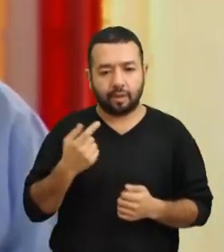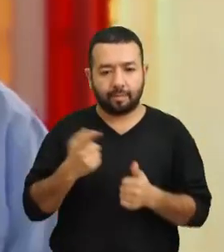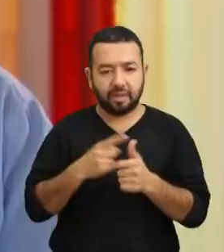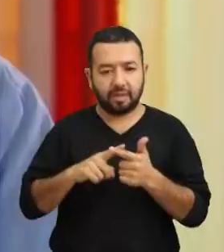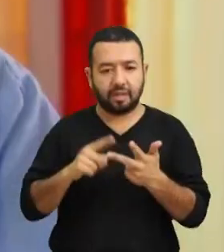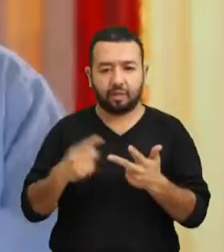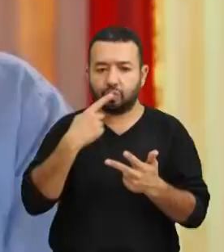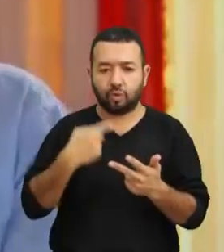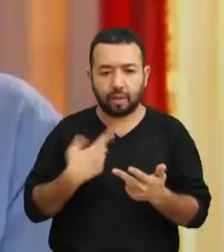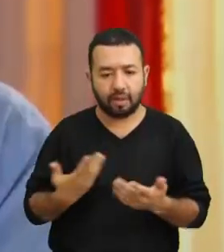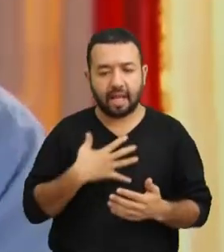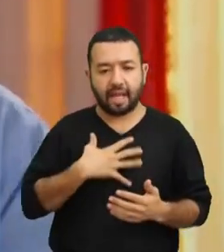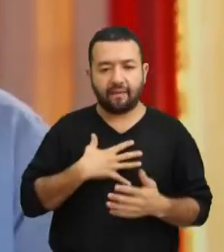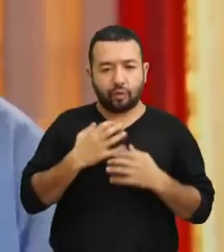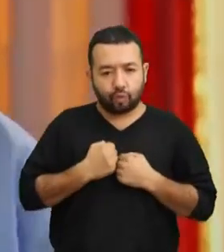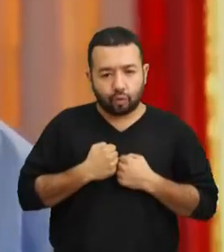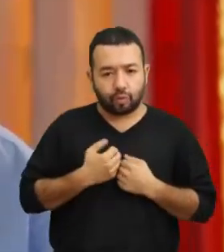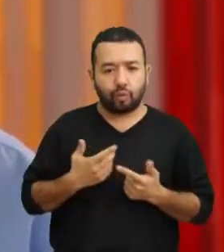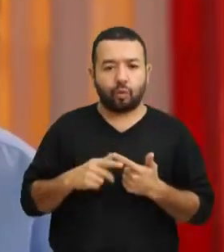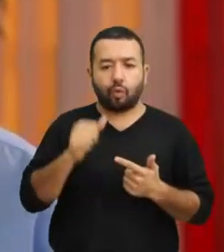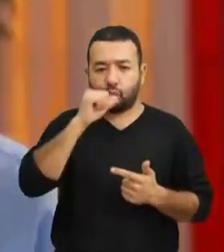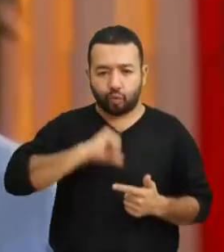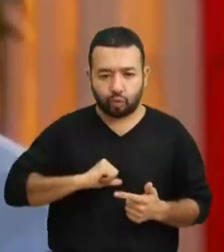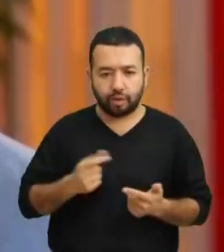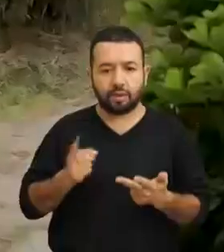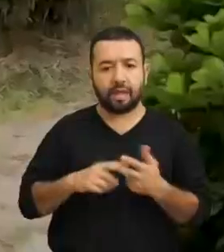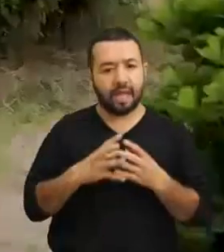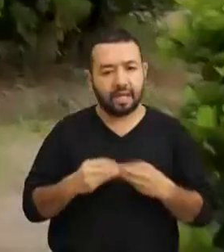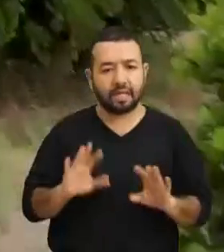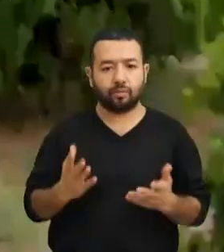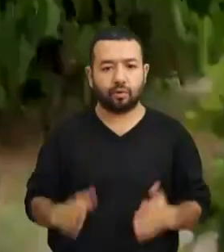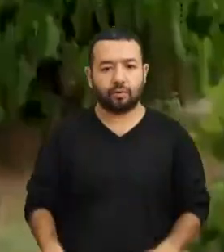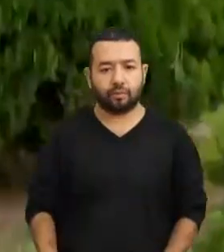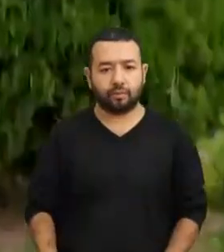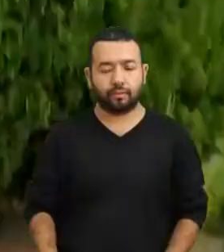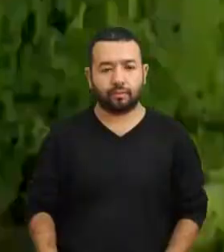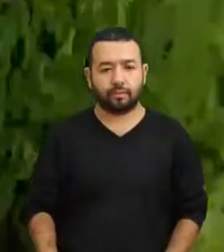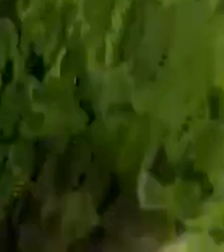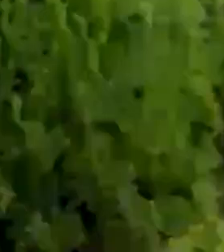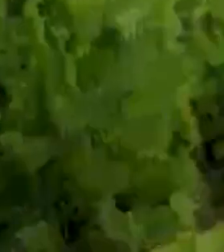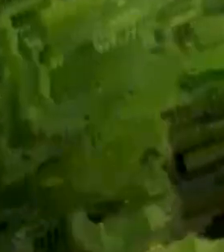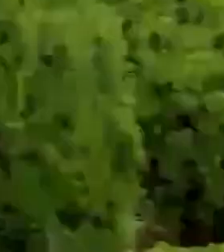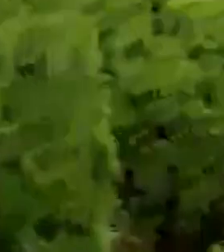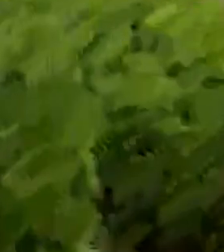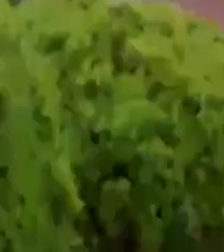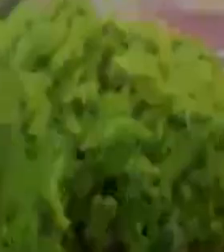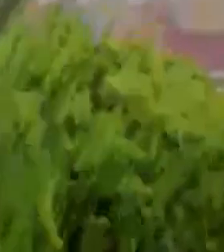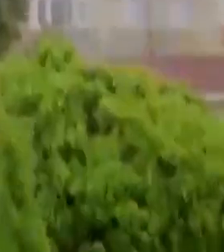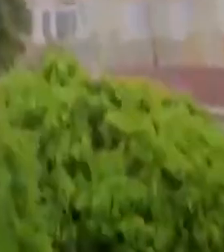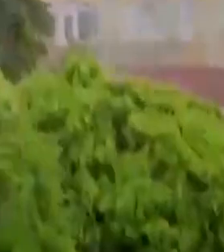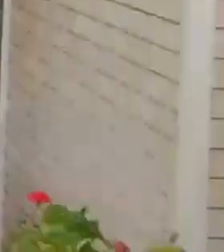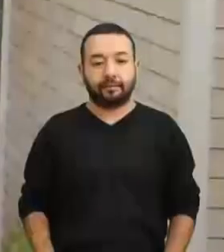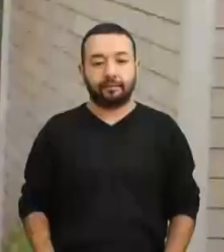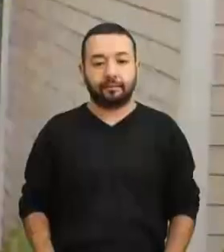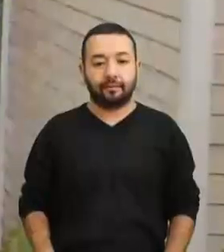bulunmaya başladılar. Yok efendim nefesini tut. Yok efendim su iç. Ha, yine mi geçti? Bir kargo görevlisi başında lacivert beyzbol şapkası, üzerinde